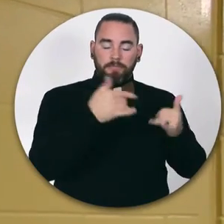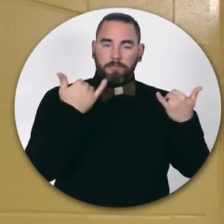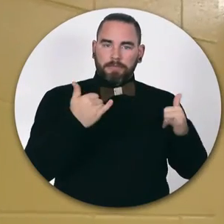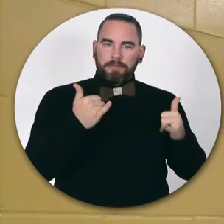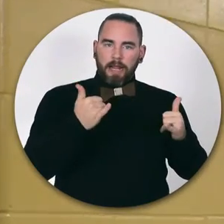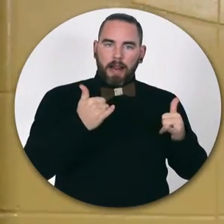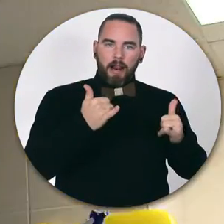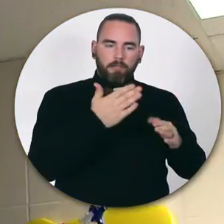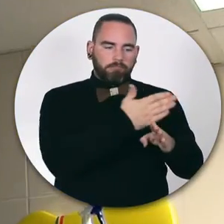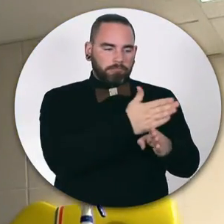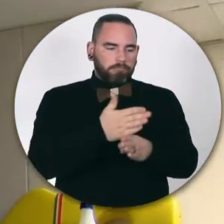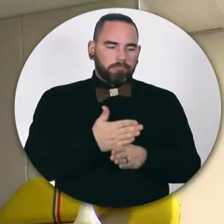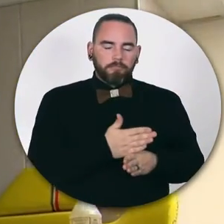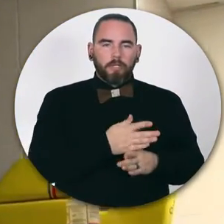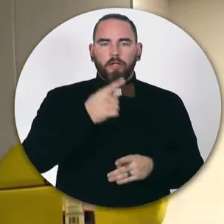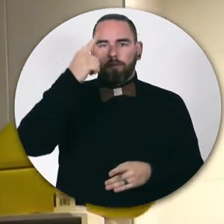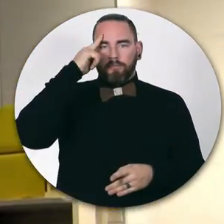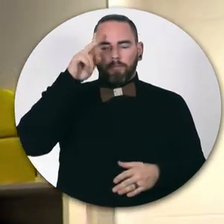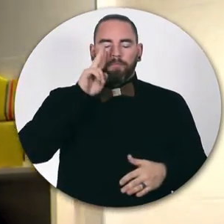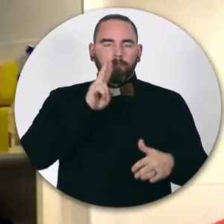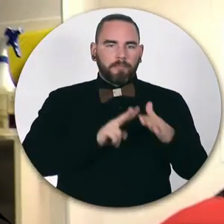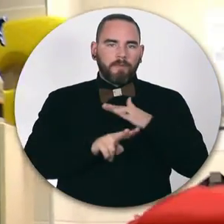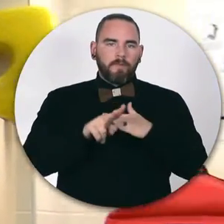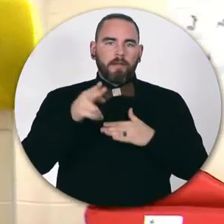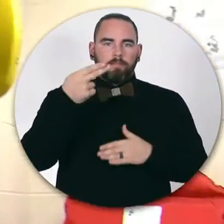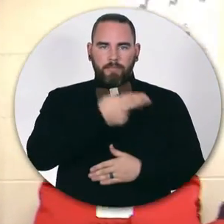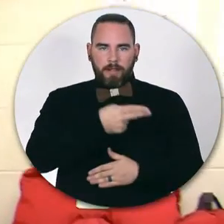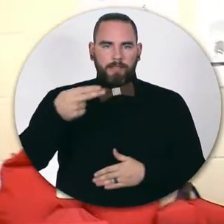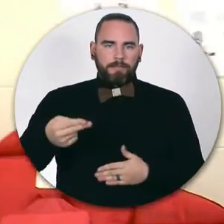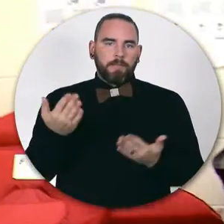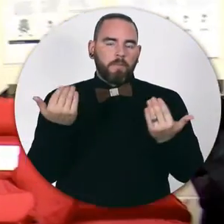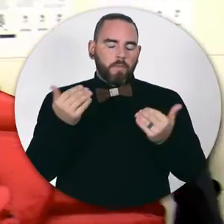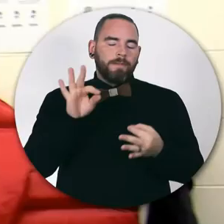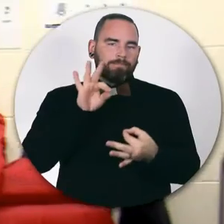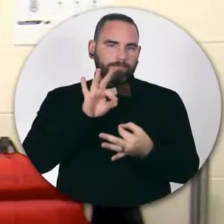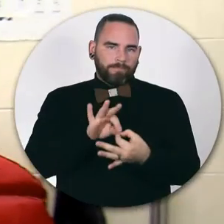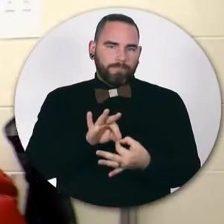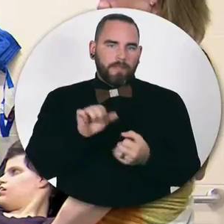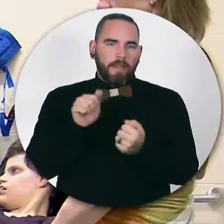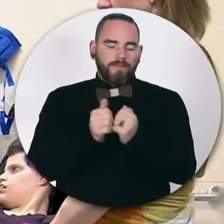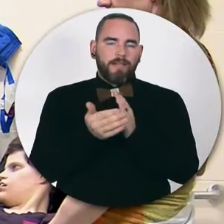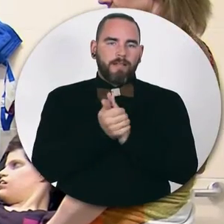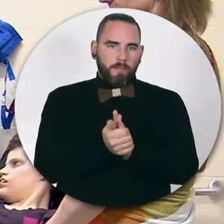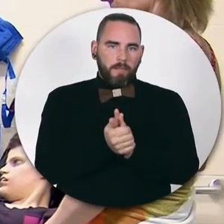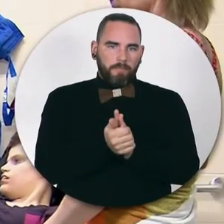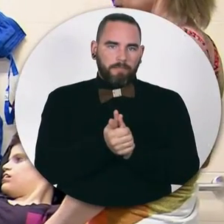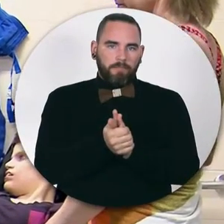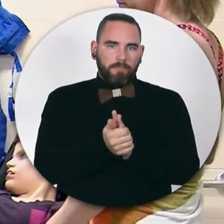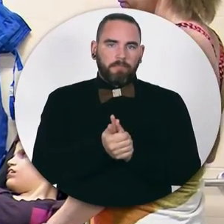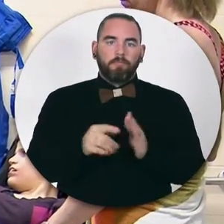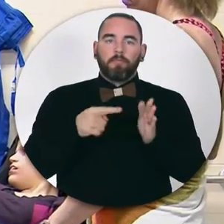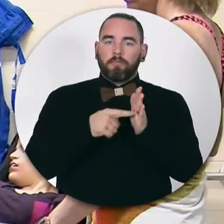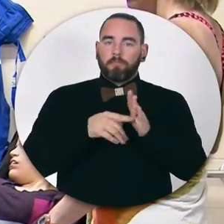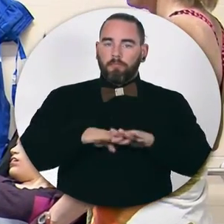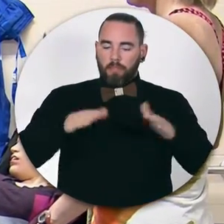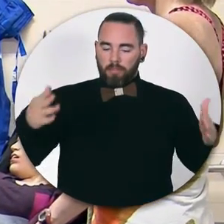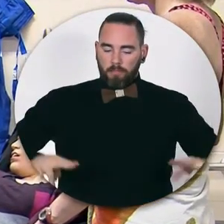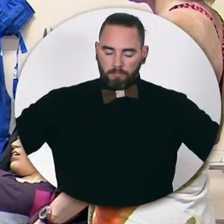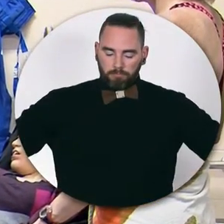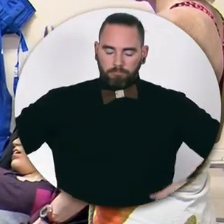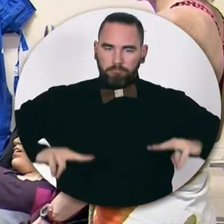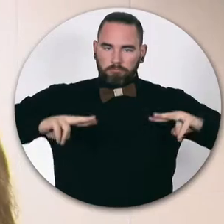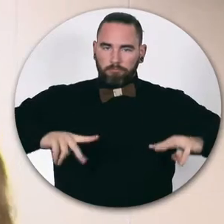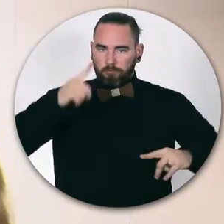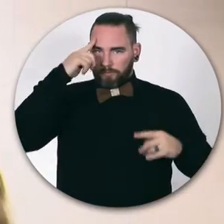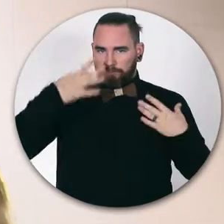été aménagée pour répondre aux besoins spécifiques des personnes handicapées ayant besoin d'accompagnement. Table d'habillage